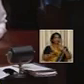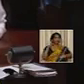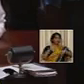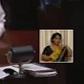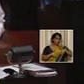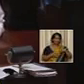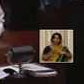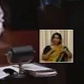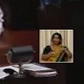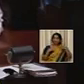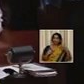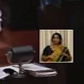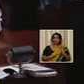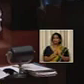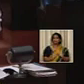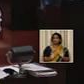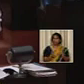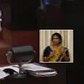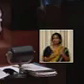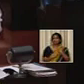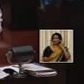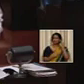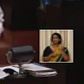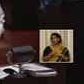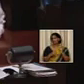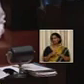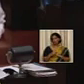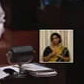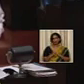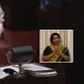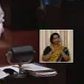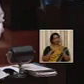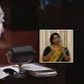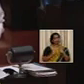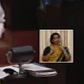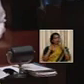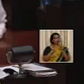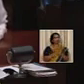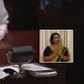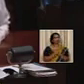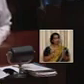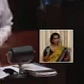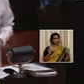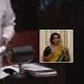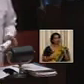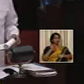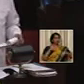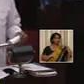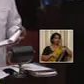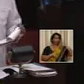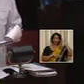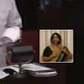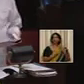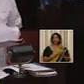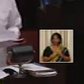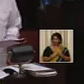තැබුවා නම් ක්‍රියාත්මක කරා නම් මම හිතන්නේ මේ ප්‍රශ්නවලට බොහොම තිරසර විසඳුමක් ජනවරමින් ජනතා ආශිර්වාදයෙන්